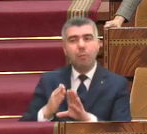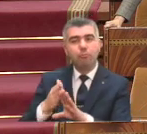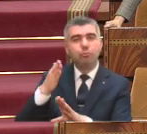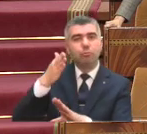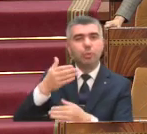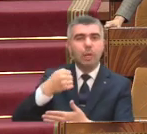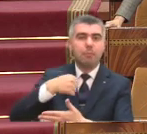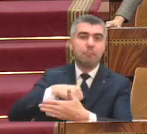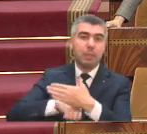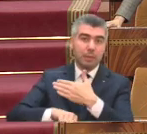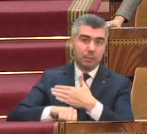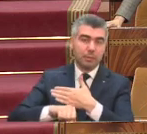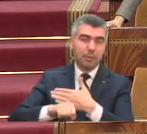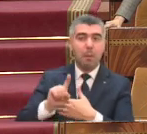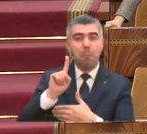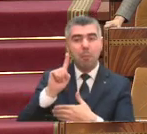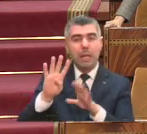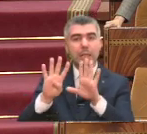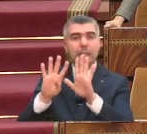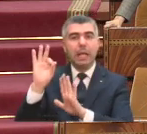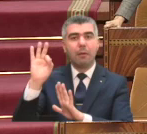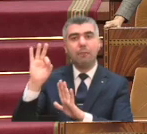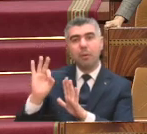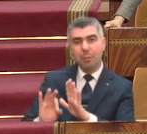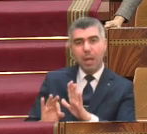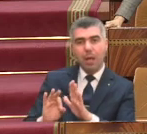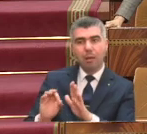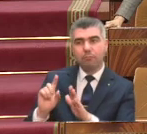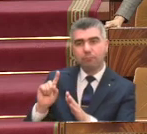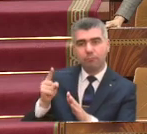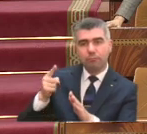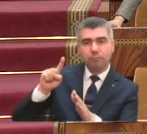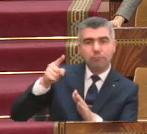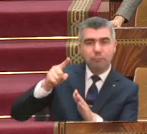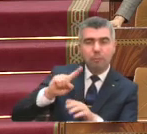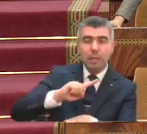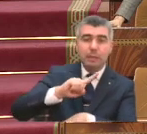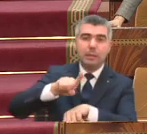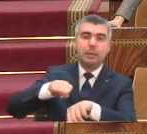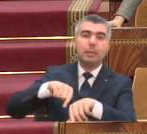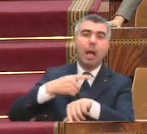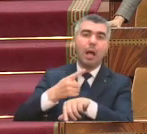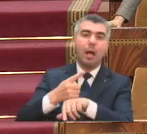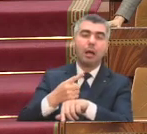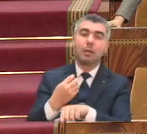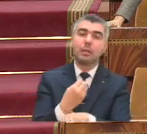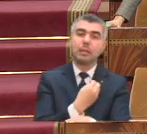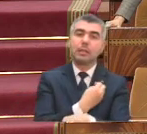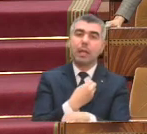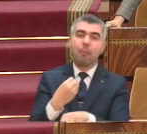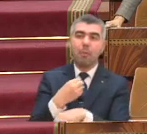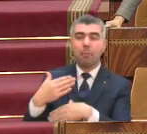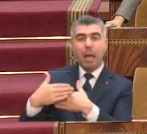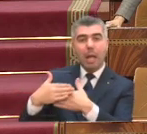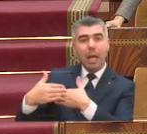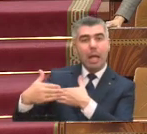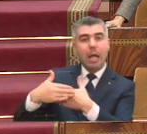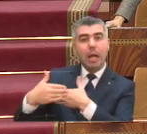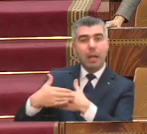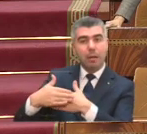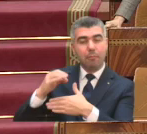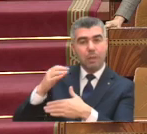الولادة، ولكن 90% كيتنقلوا ولساعات باش يوصلوا المستشفى القرب ديال قصبة